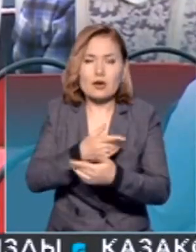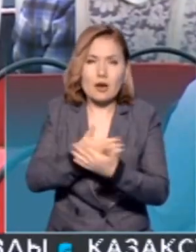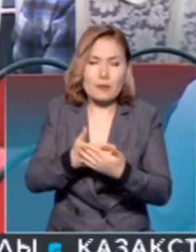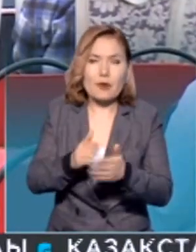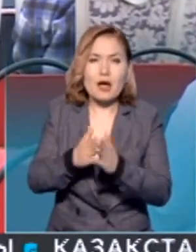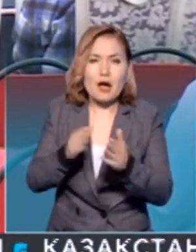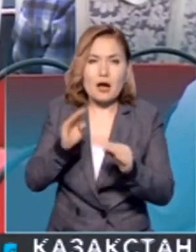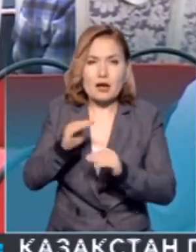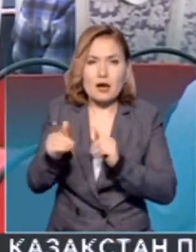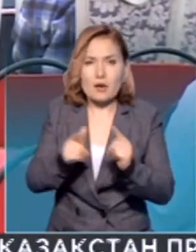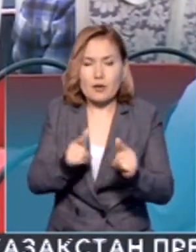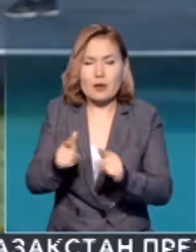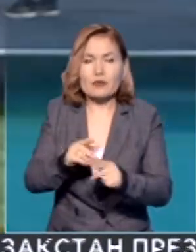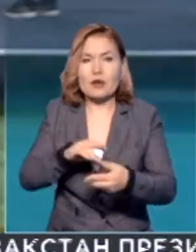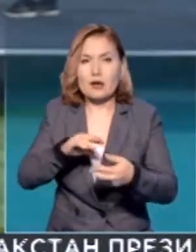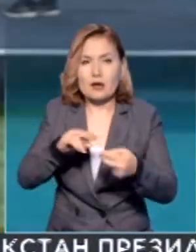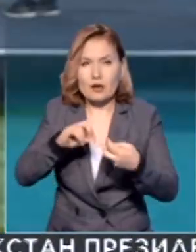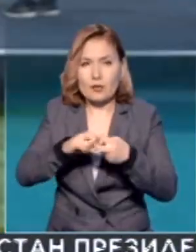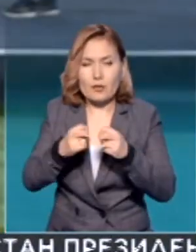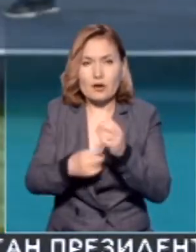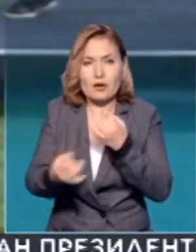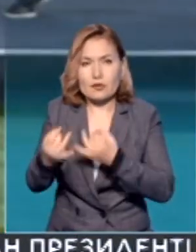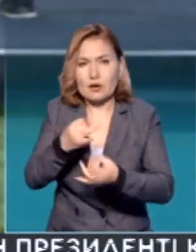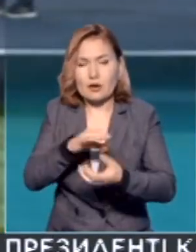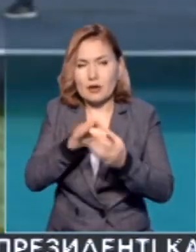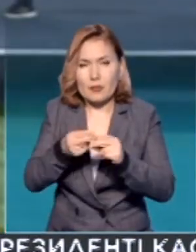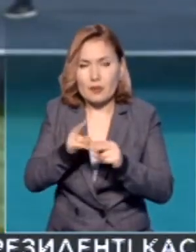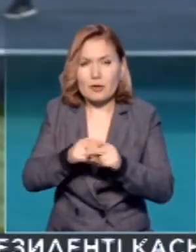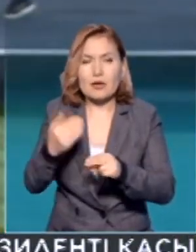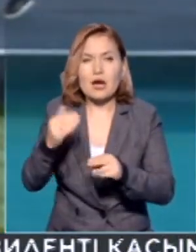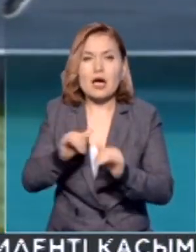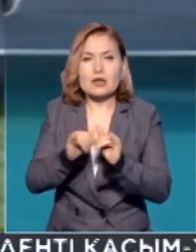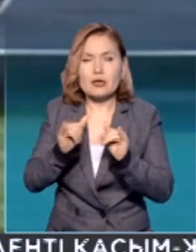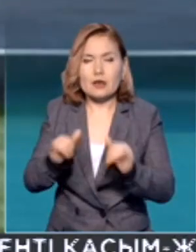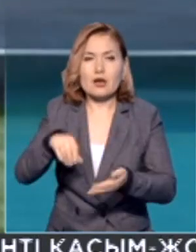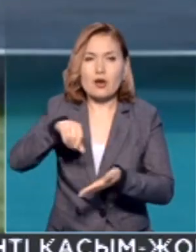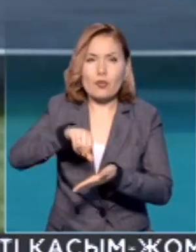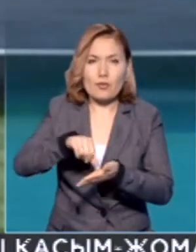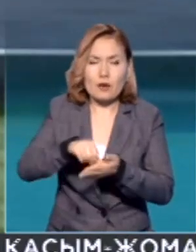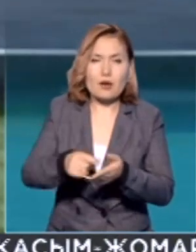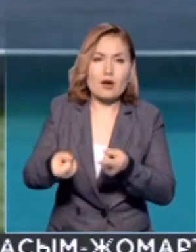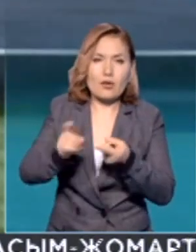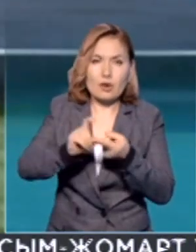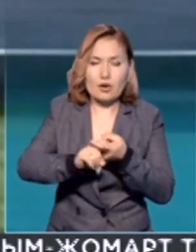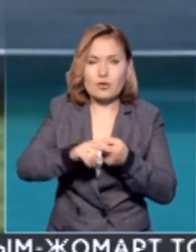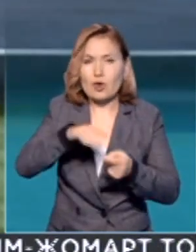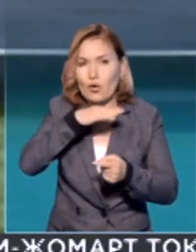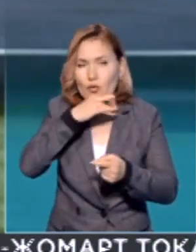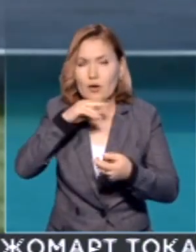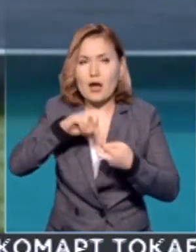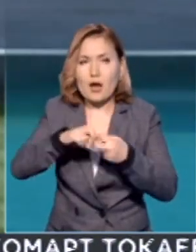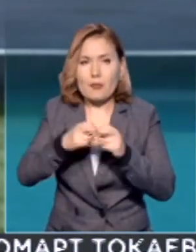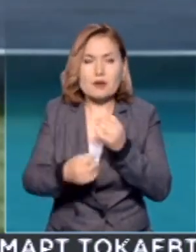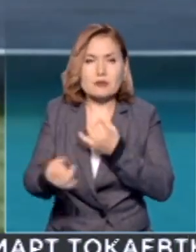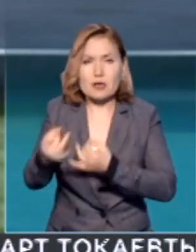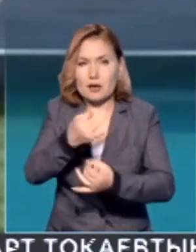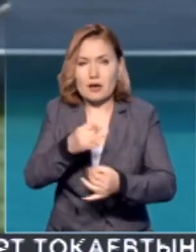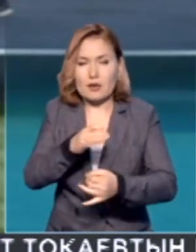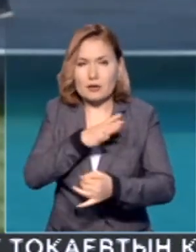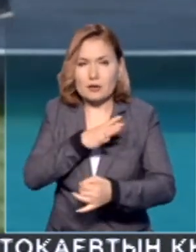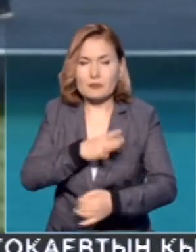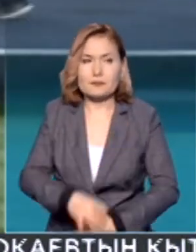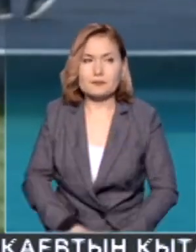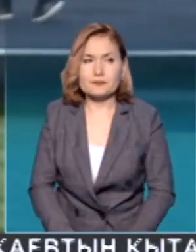әзірлеу сынды өзекті тақырыптарды қозғады. Сондай-ақ саланың дамуына қатысты өзекті мәселелер квиз жобасында да